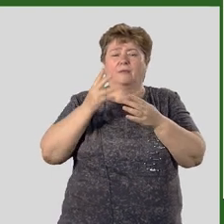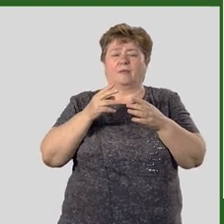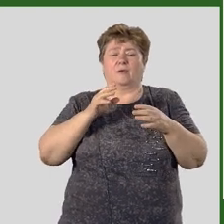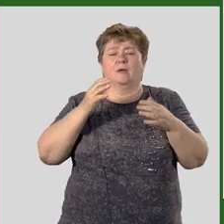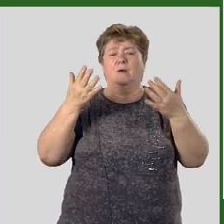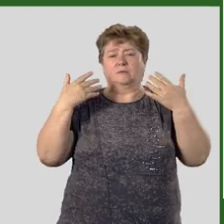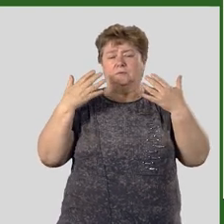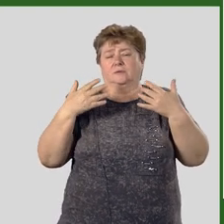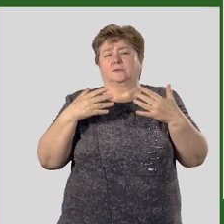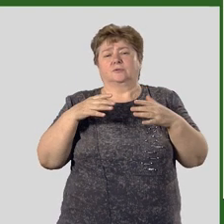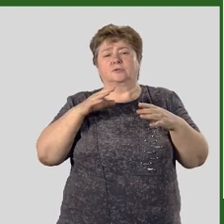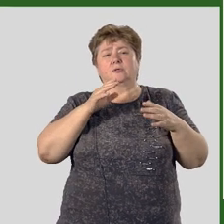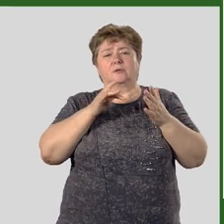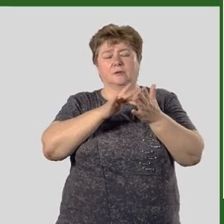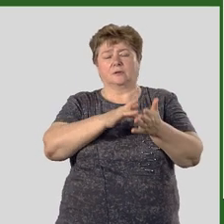курортные города.